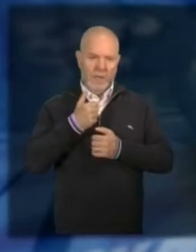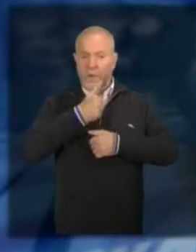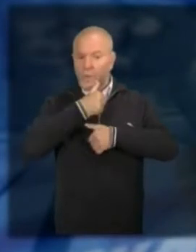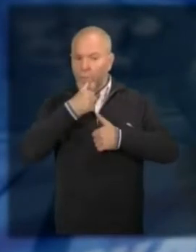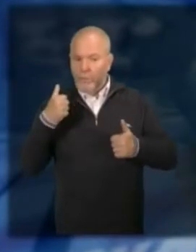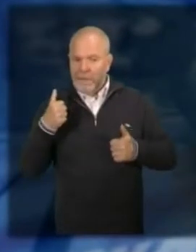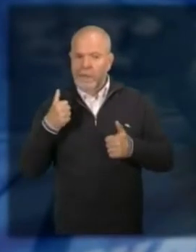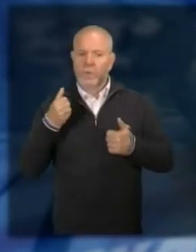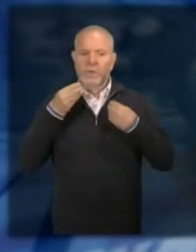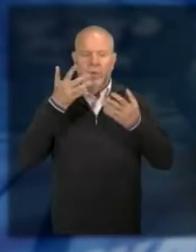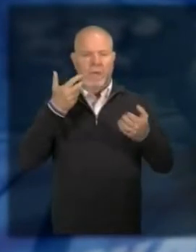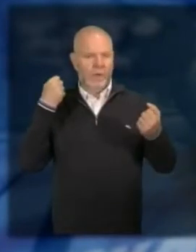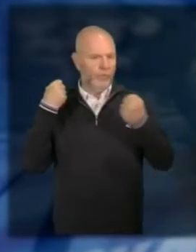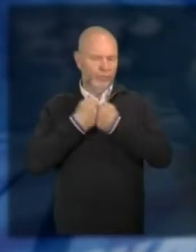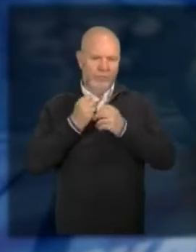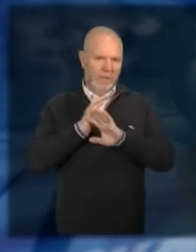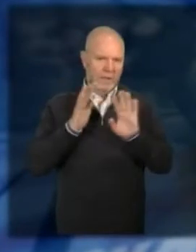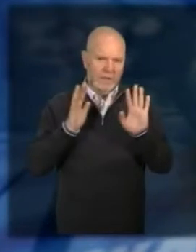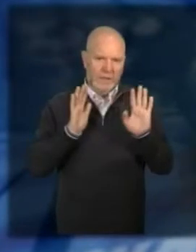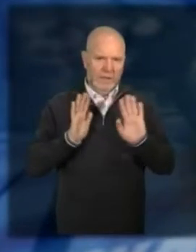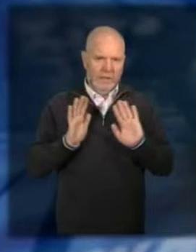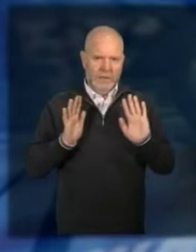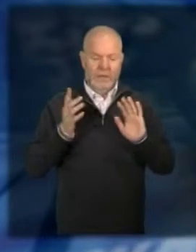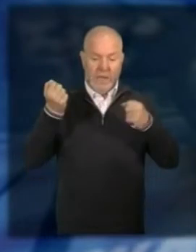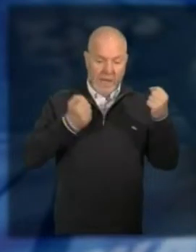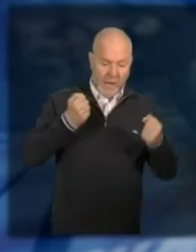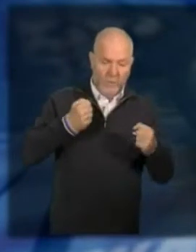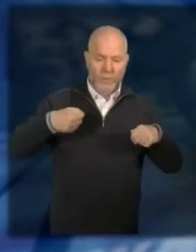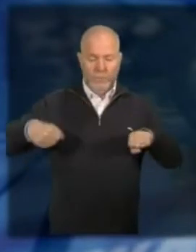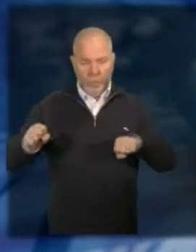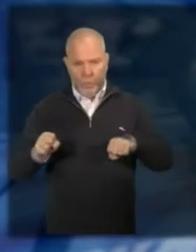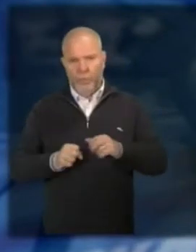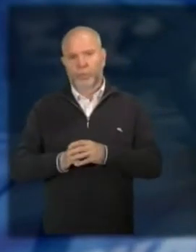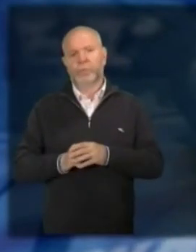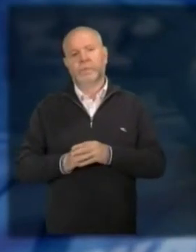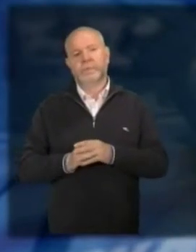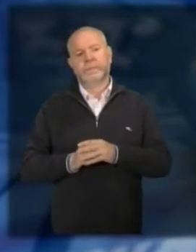a incidenti grandi o piccoli, non solo in auto ma anche con le moto,